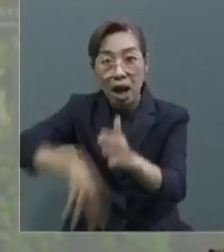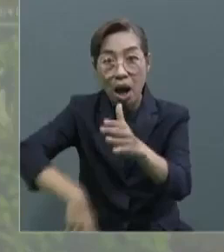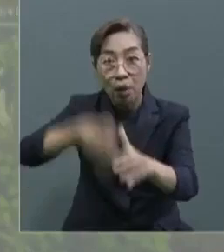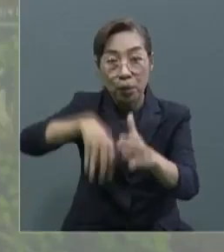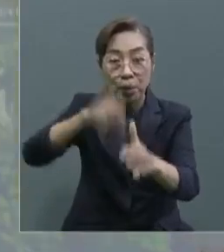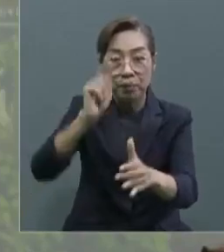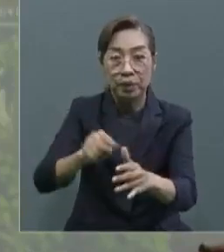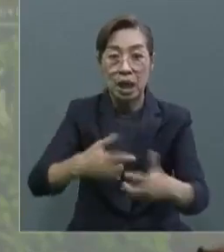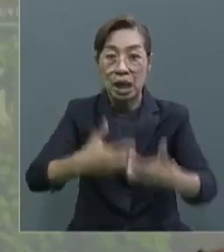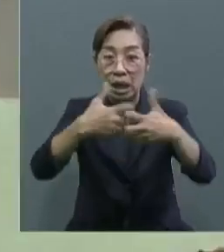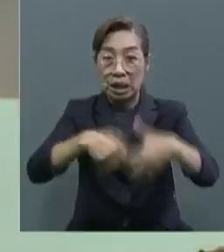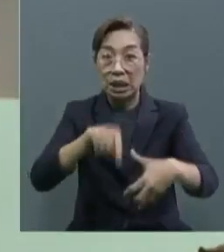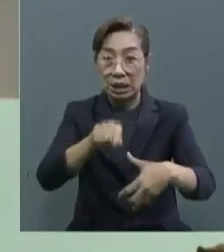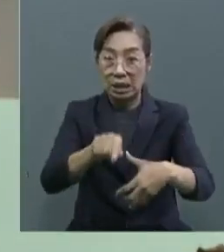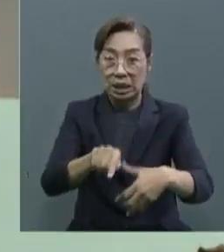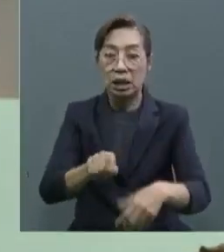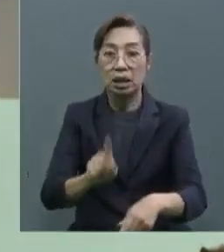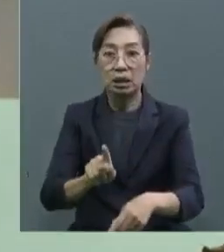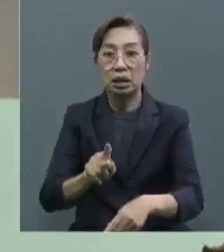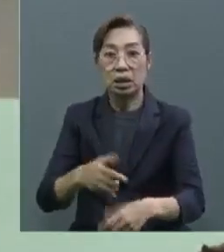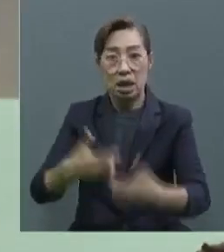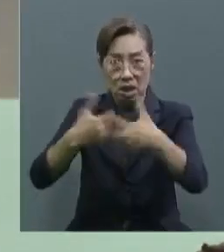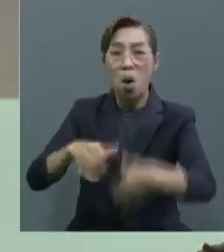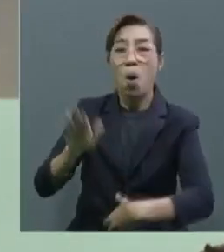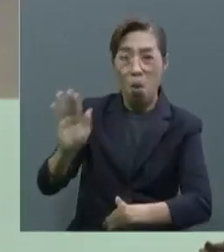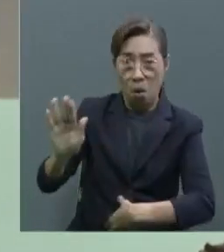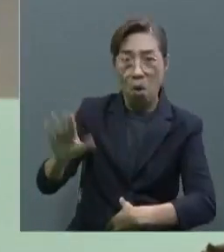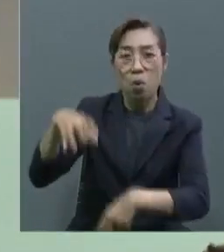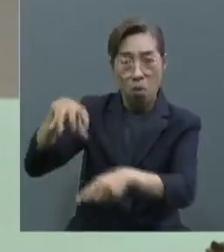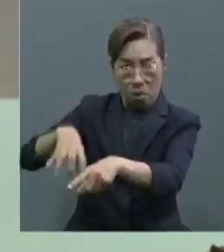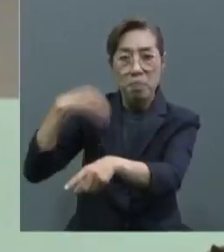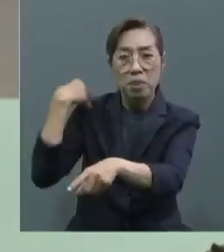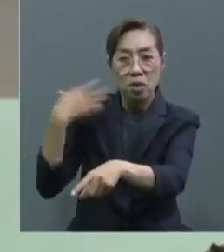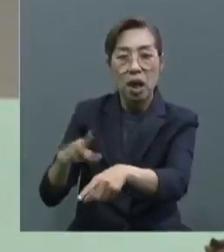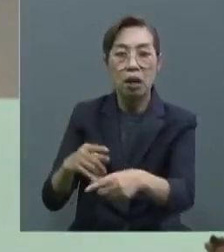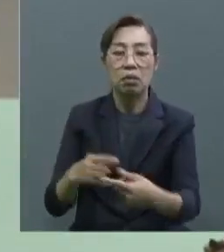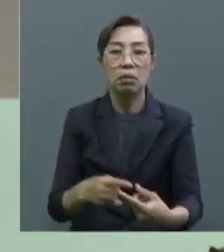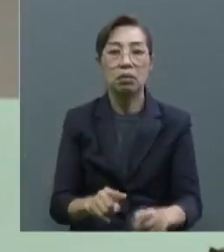นดค่าเครื่องขุดเจาะทางที่ใช้เครื่องของกรมที่มีอยู่แล้วค่ะ